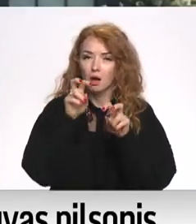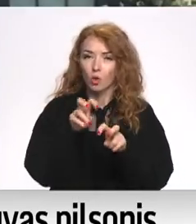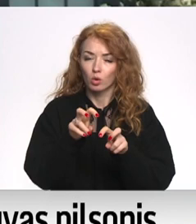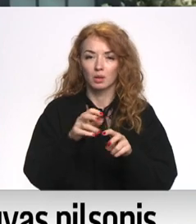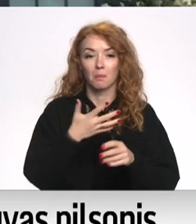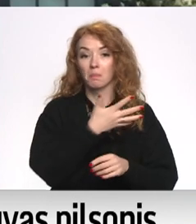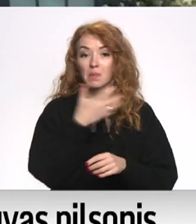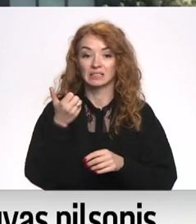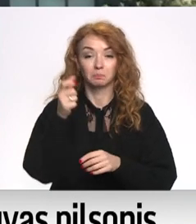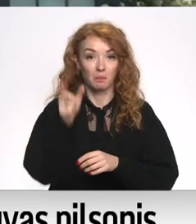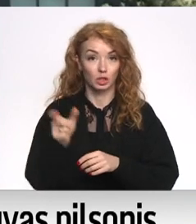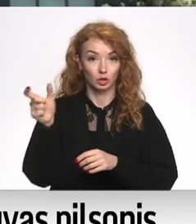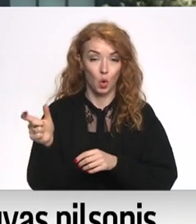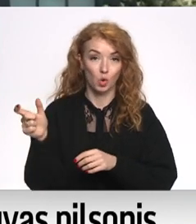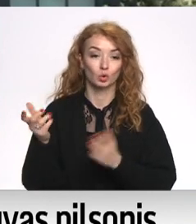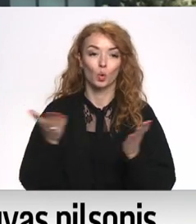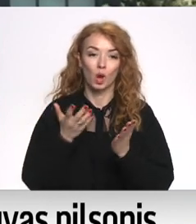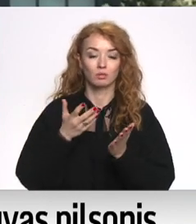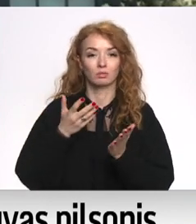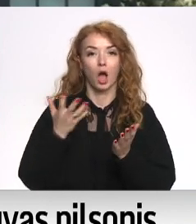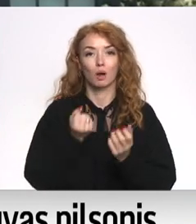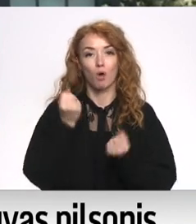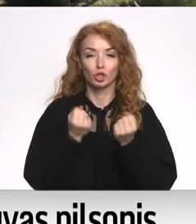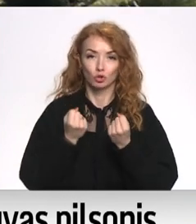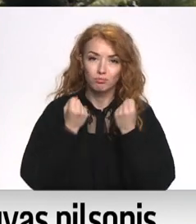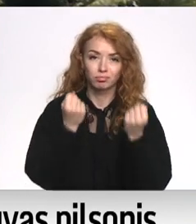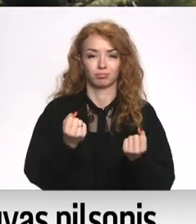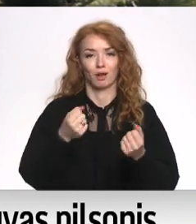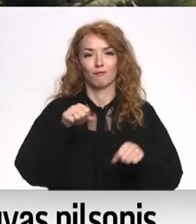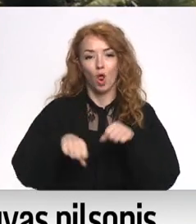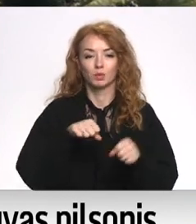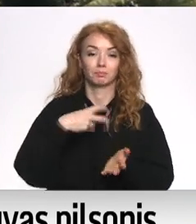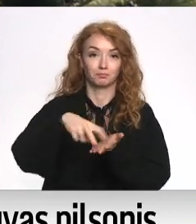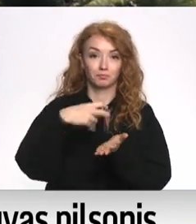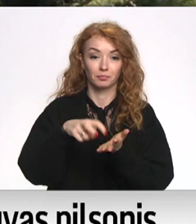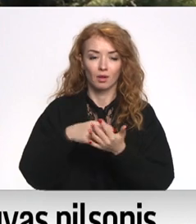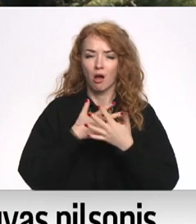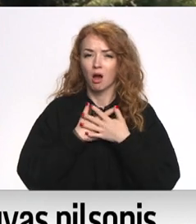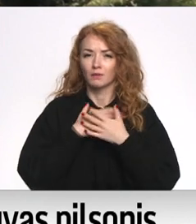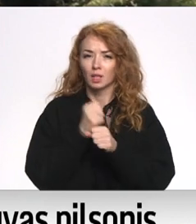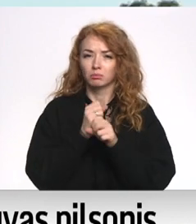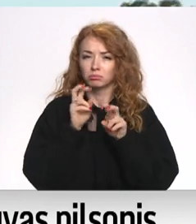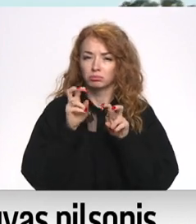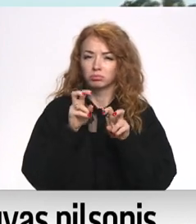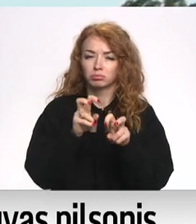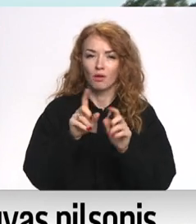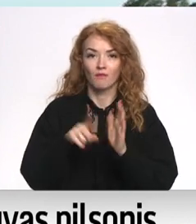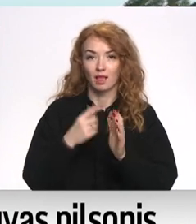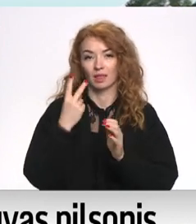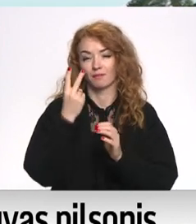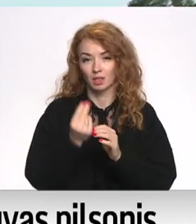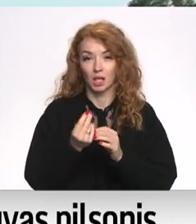nekā 500 personas, kuras pārvietojās ar auto, velosipēdiem un kājām. Aktīvs darbs turpinājās arī nākamās